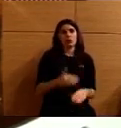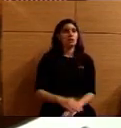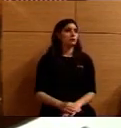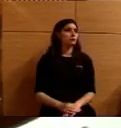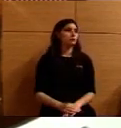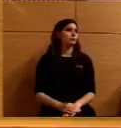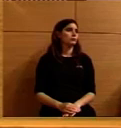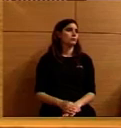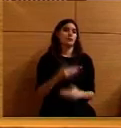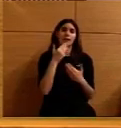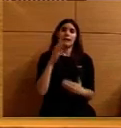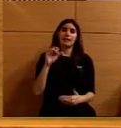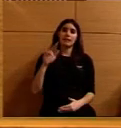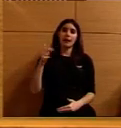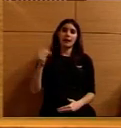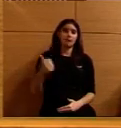president. Gràcies, senyor Segarra.